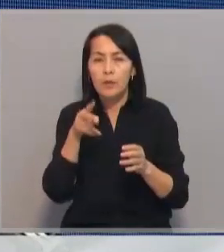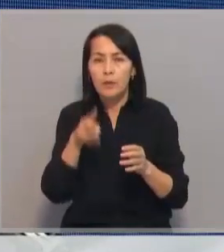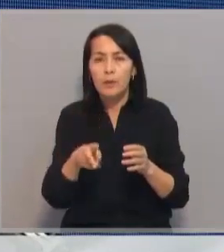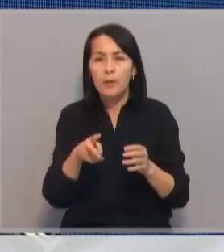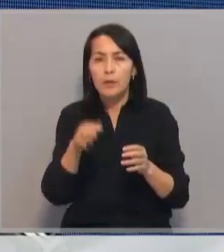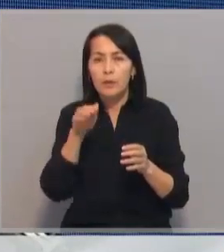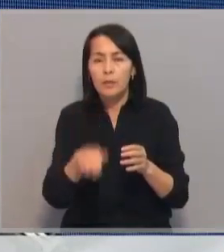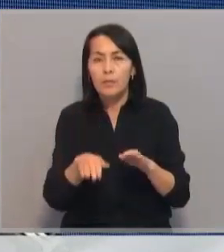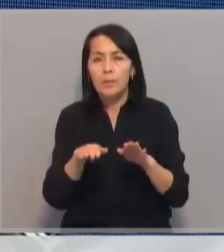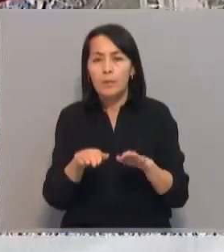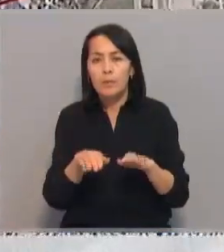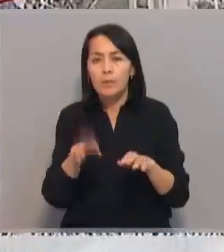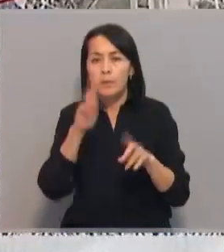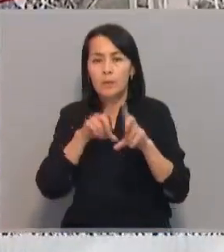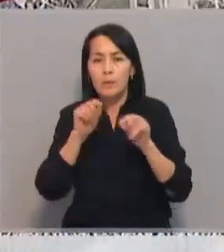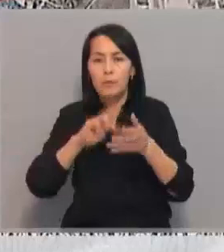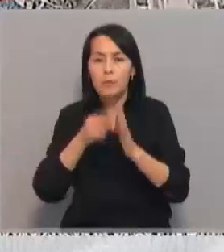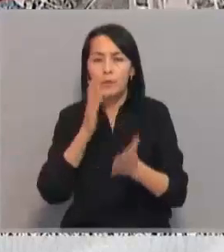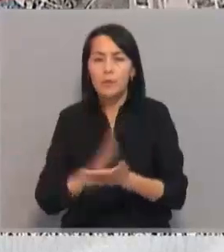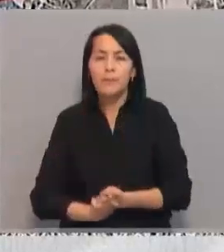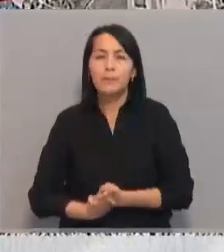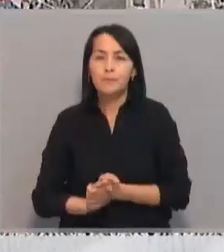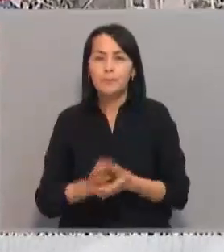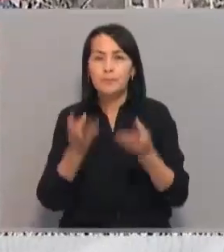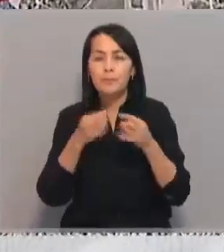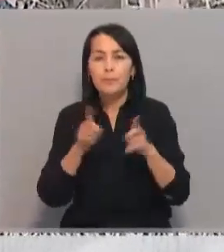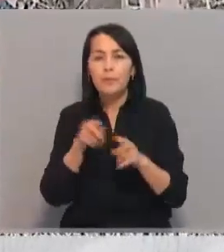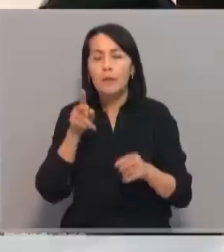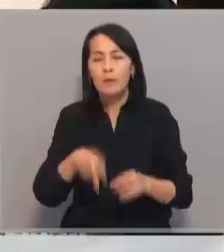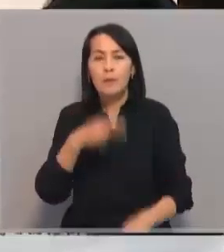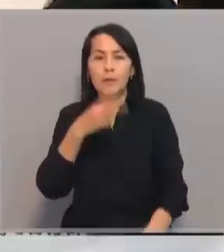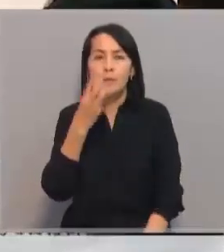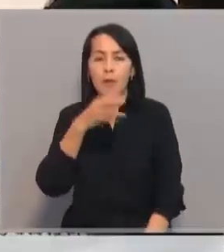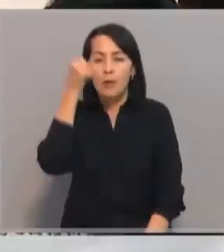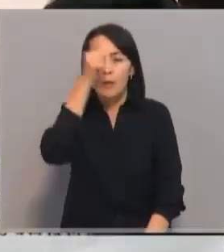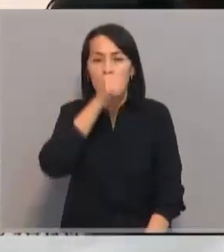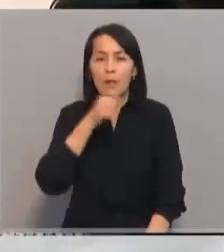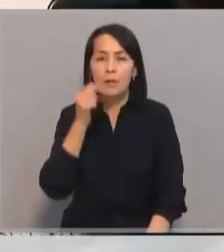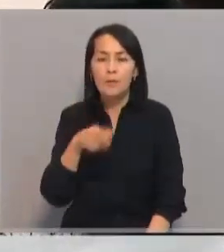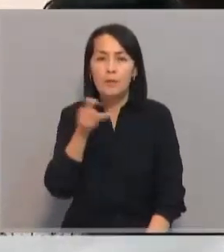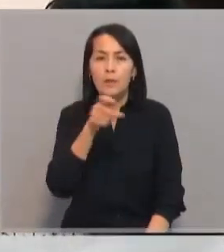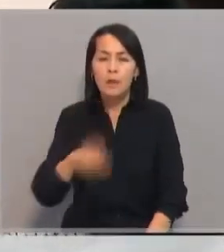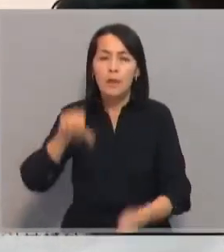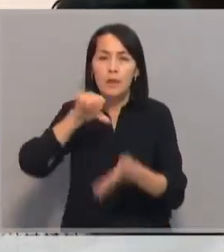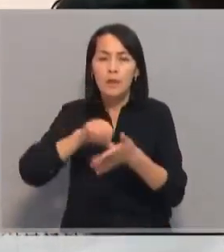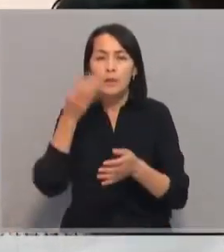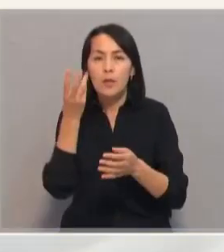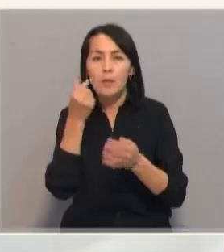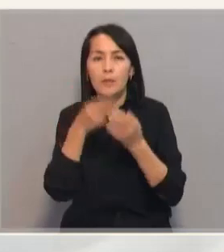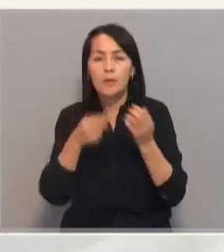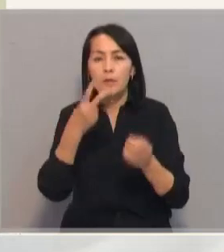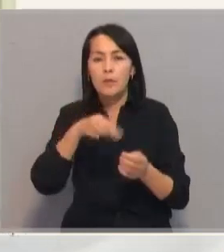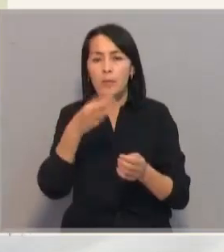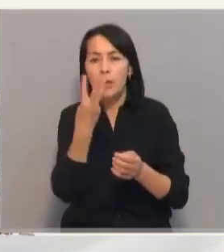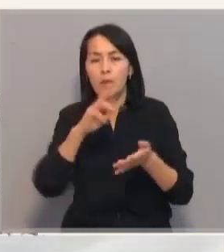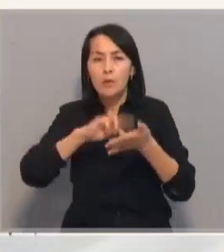орындық мектептер жоспарланып жатыр. Сондай ақ биыл 2023 жылы халық қатысатын бюджет есебінен 23